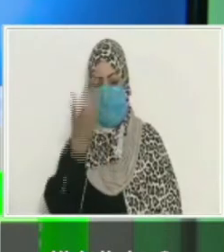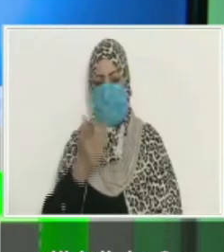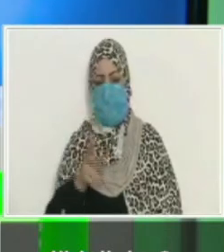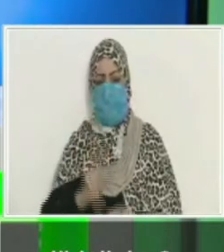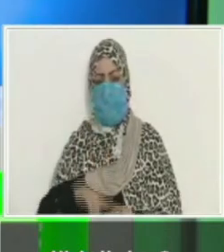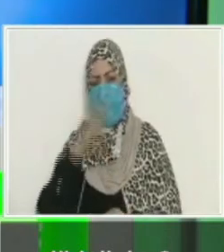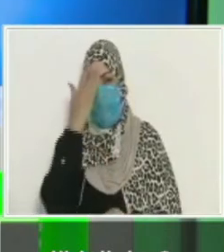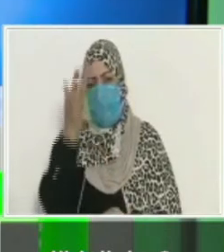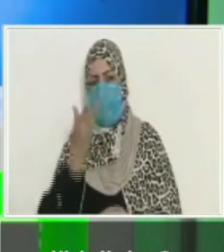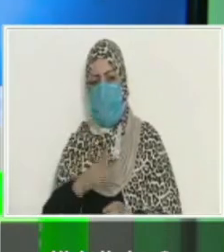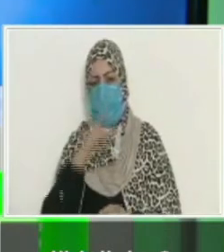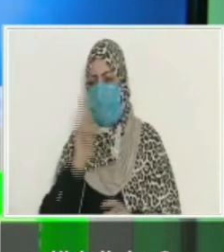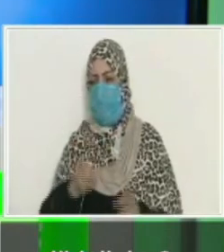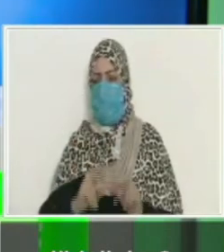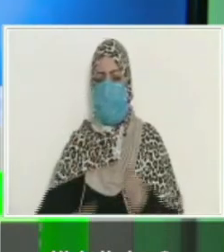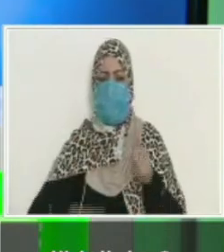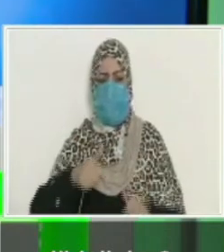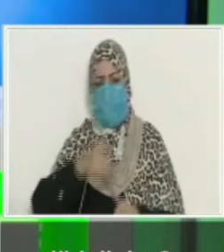عندنا. كيف تجري المسابقات هي؟